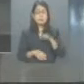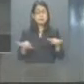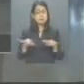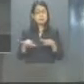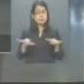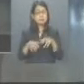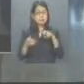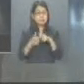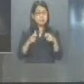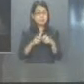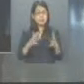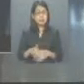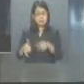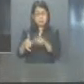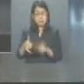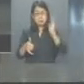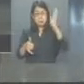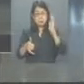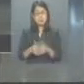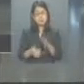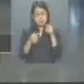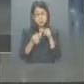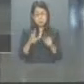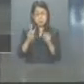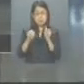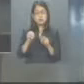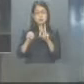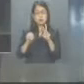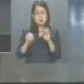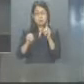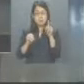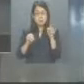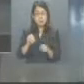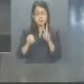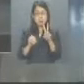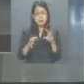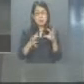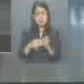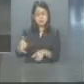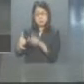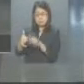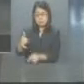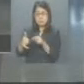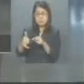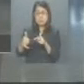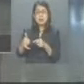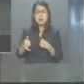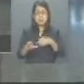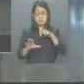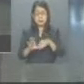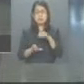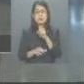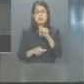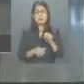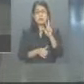ภิปรายส่วนใหญ่นะครับในมาตรา 291/2 ว่าด้วยเรื่องคุณสมบัติของสมาชิกสภาร่างรัฐธรรมนูญหรือว่าสสร.